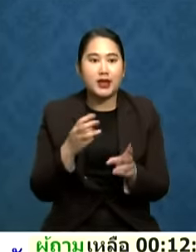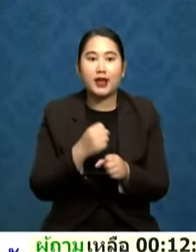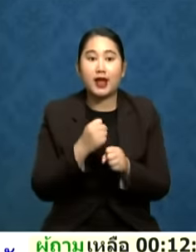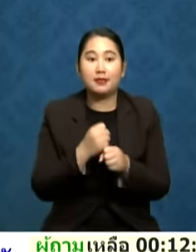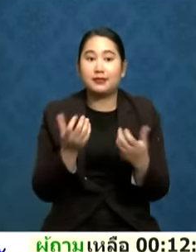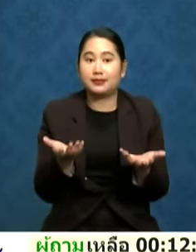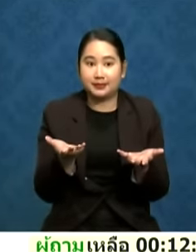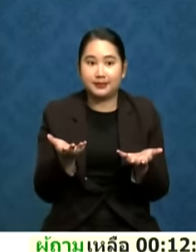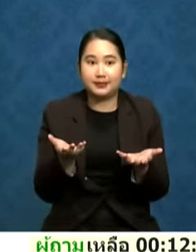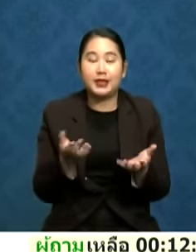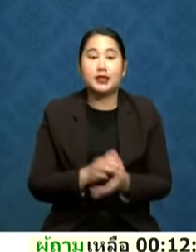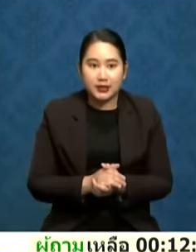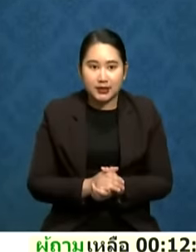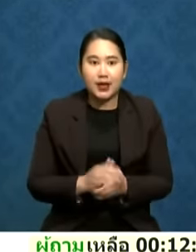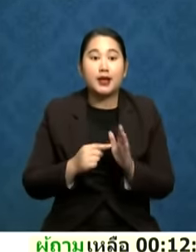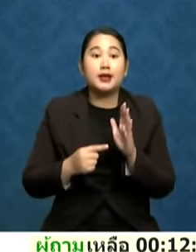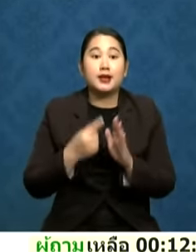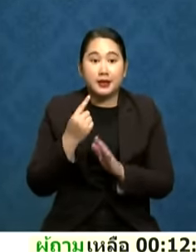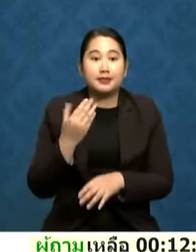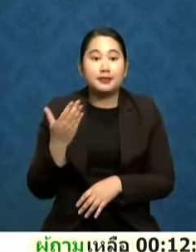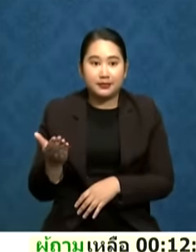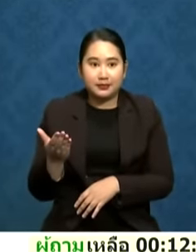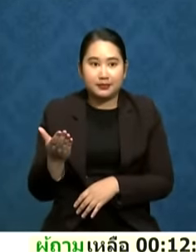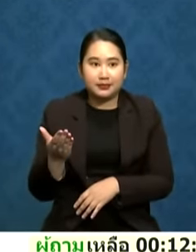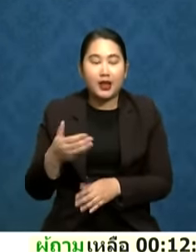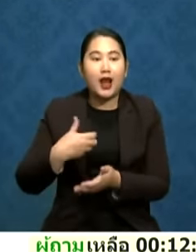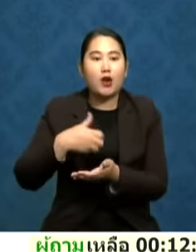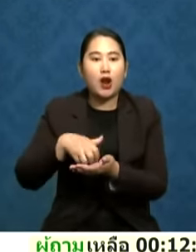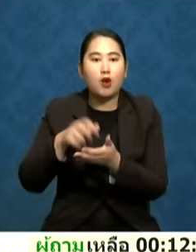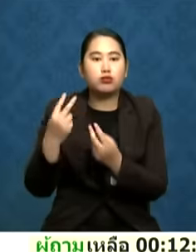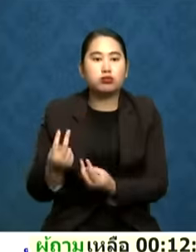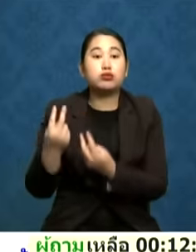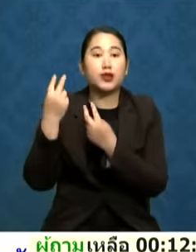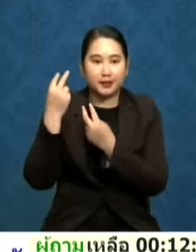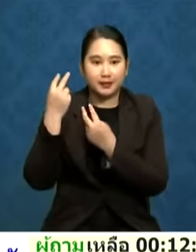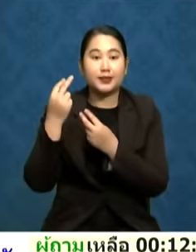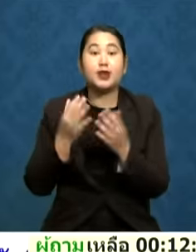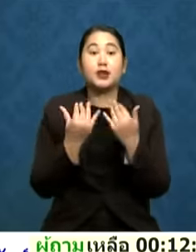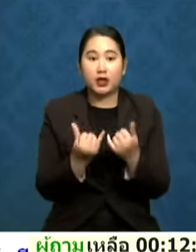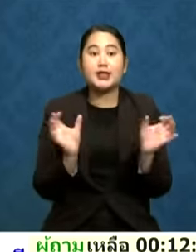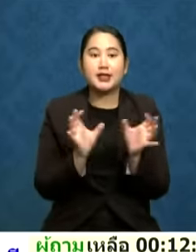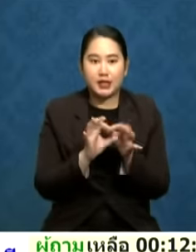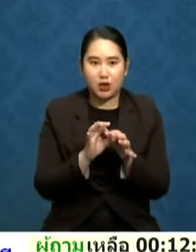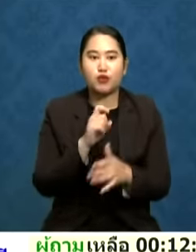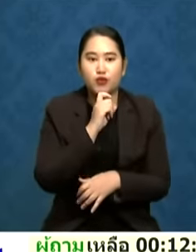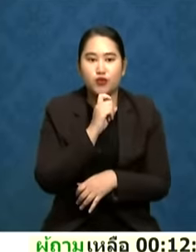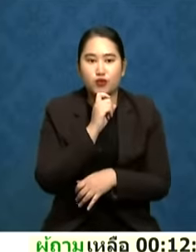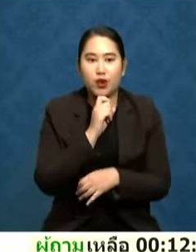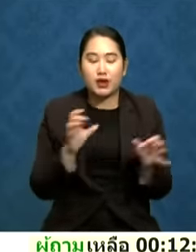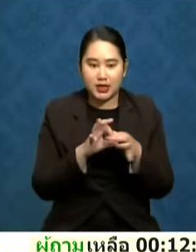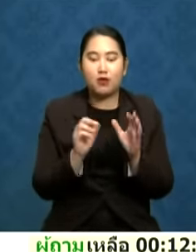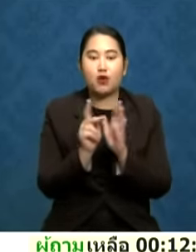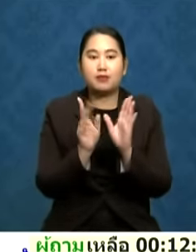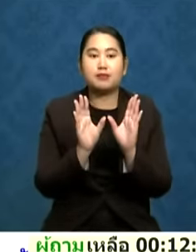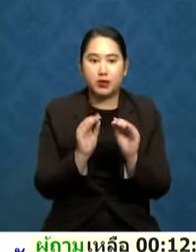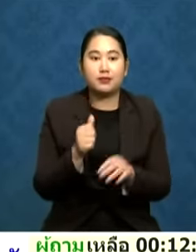่างไรซึ่งในช่งแรกก็อาจจะเป็ช่งของการเท้ากวามก็ยังอยู่ในประเด็และยังอยู่ในขอบั